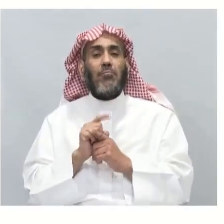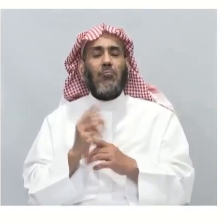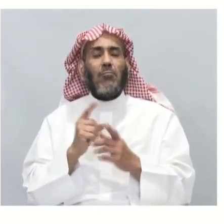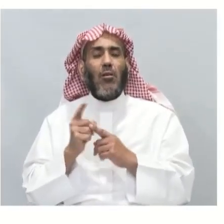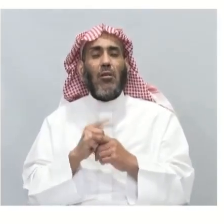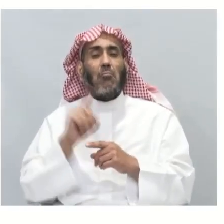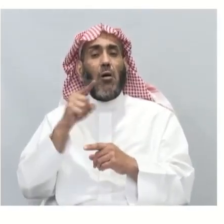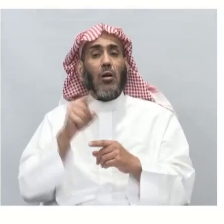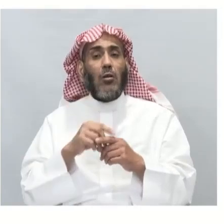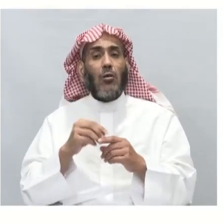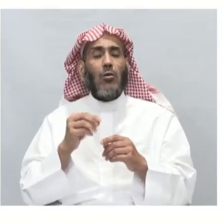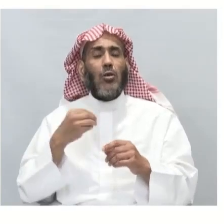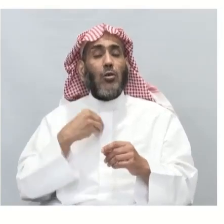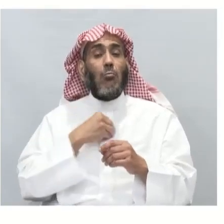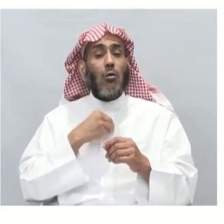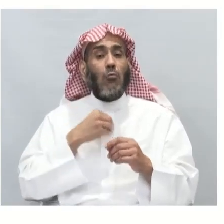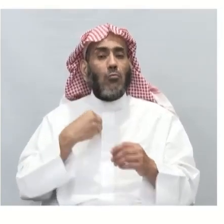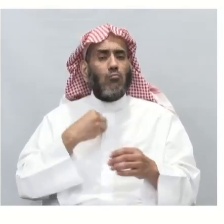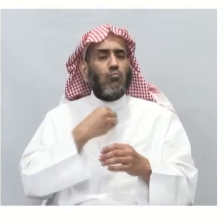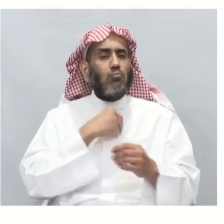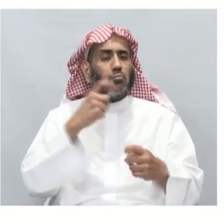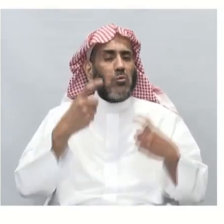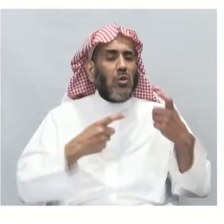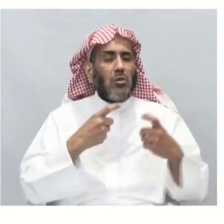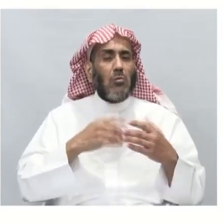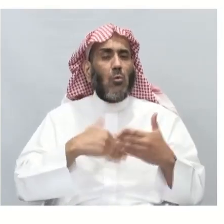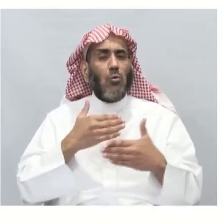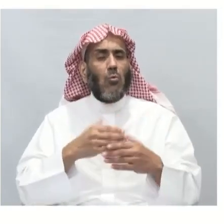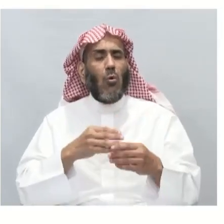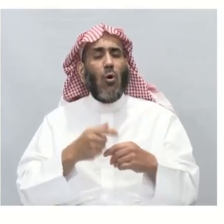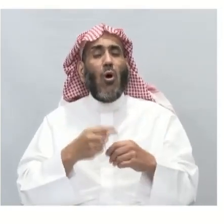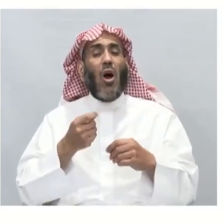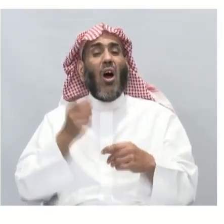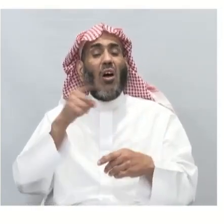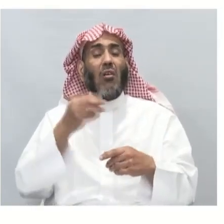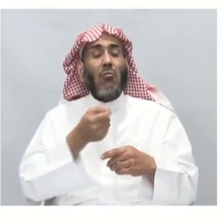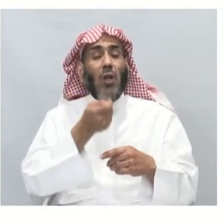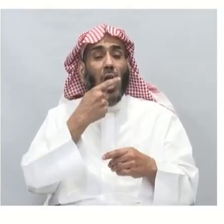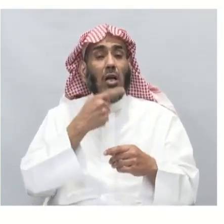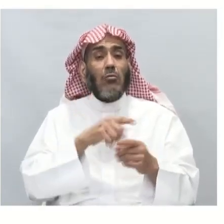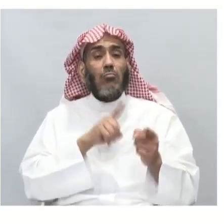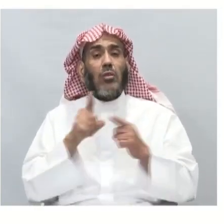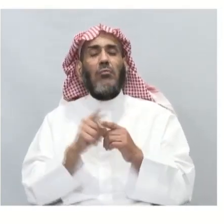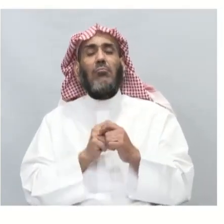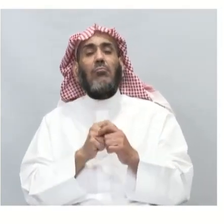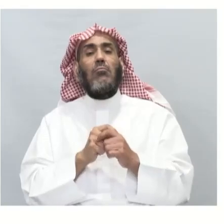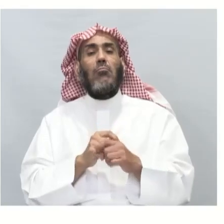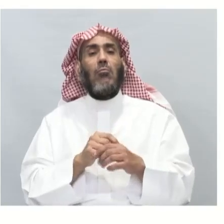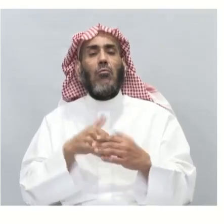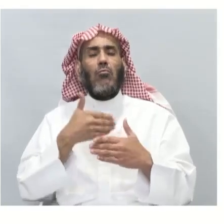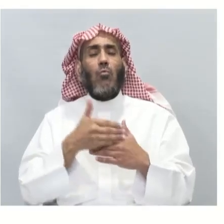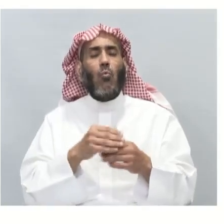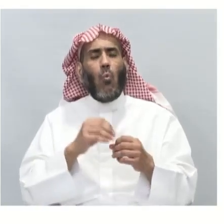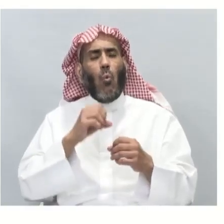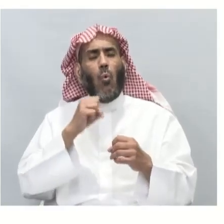لان خطا الطبيب في التشخيص قد يؤدي لخطا في العلاج وبهذا تكون العواقب